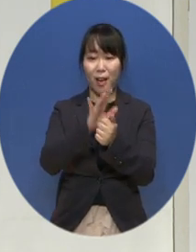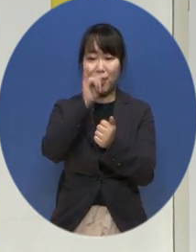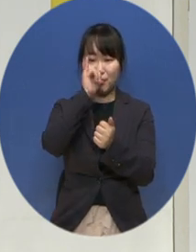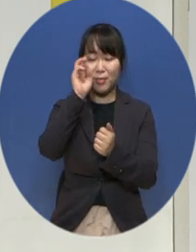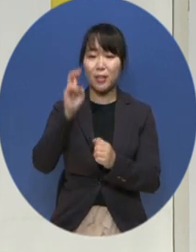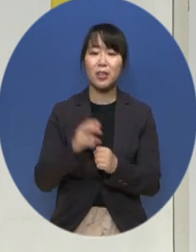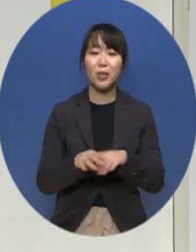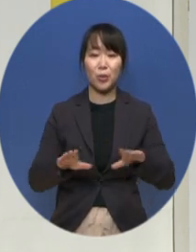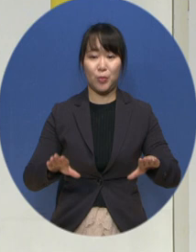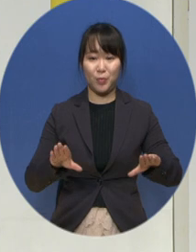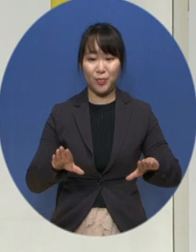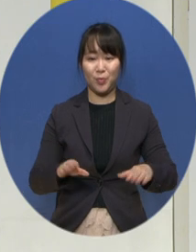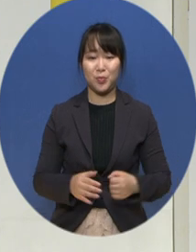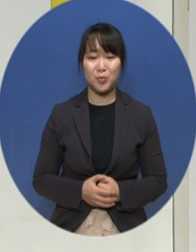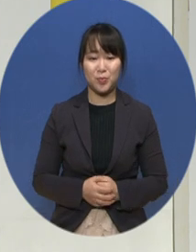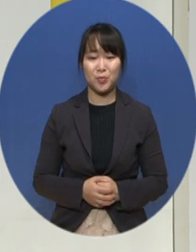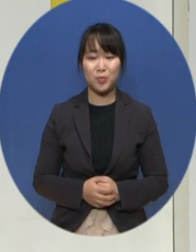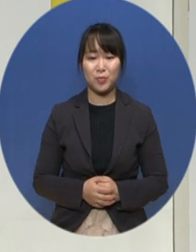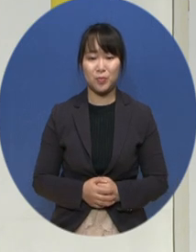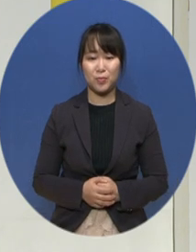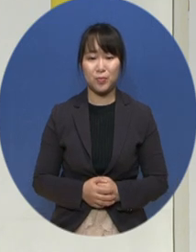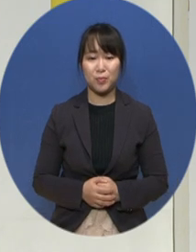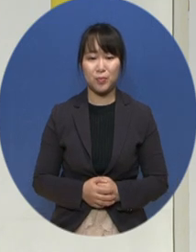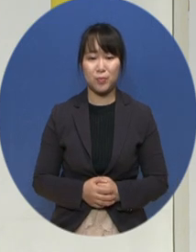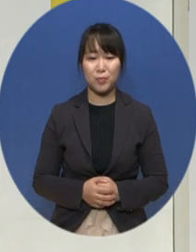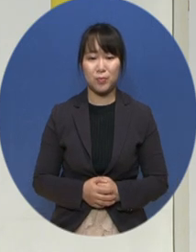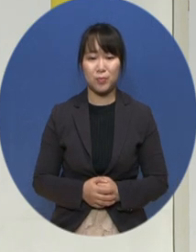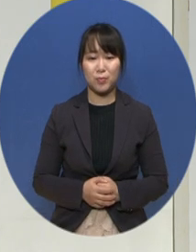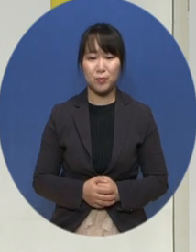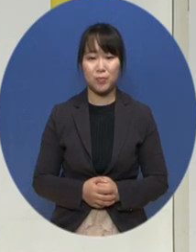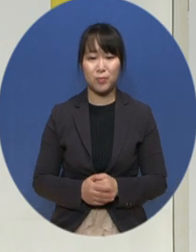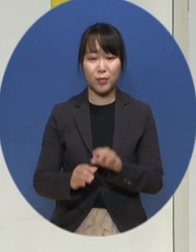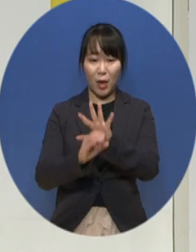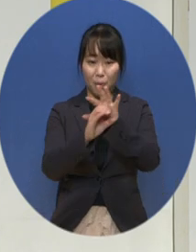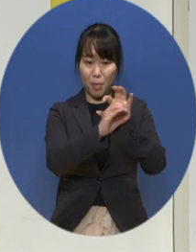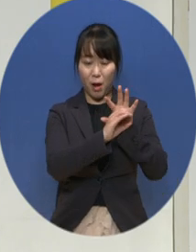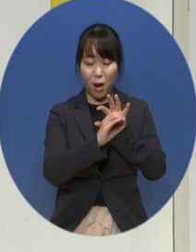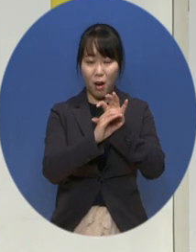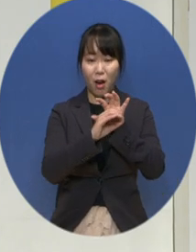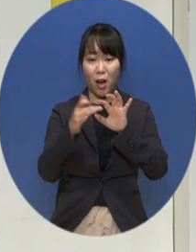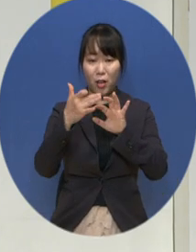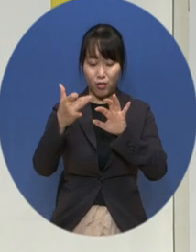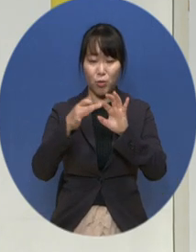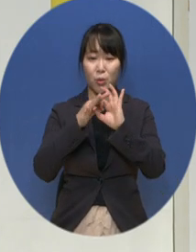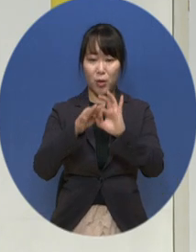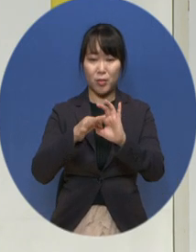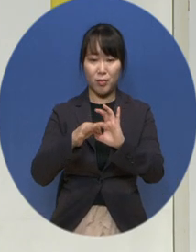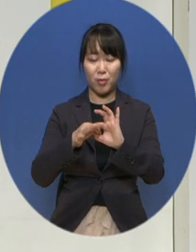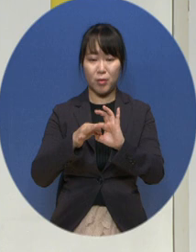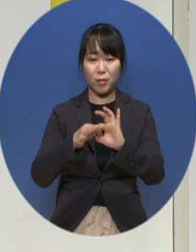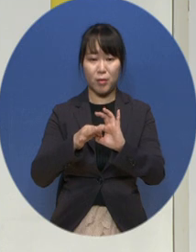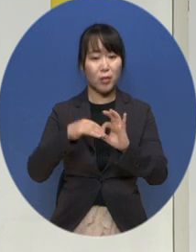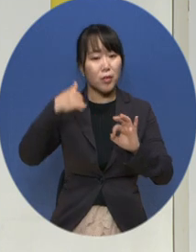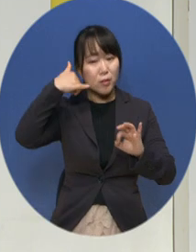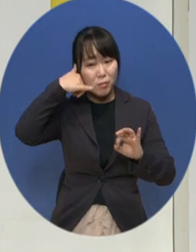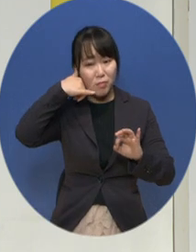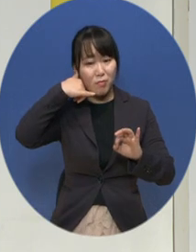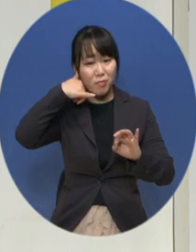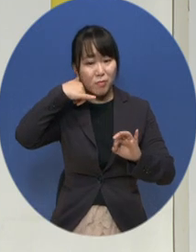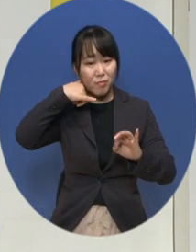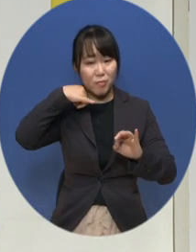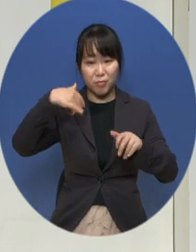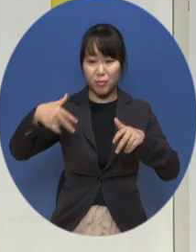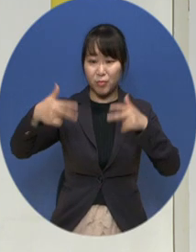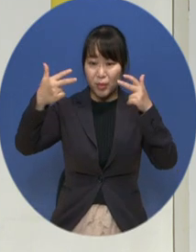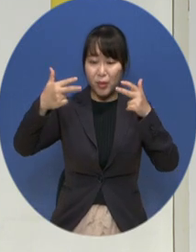겁니다 이번에도 이제 그 의료 지 그리고 콜라 1 9 에 에 대해서 전화기 으